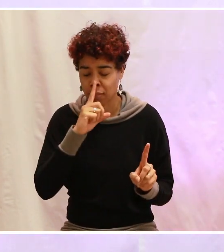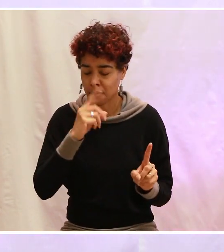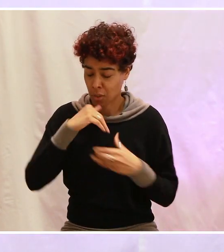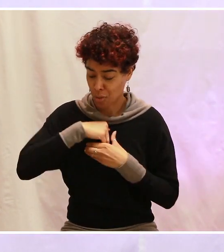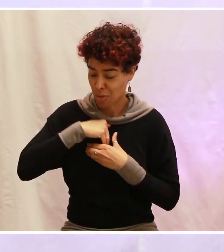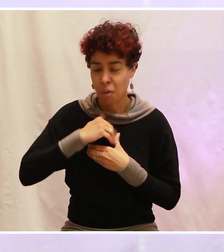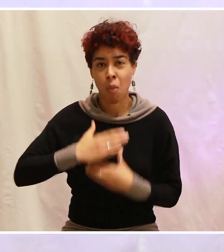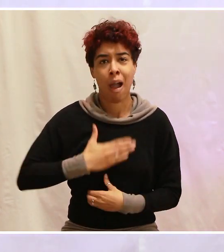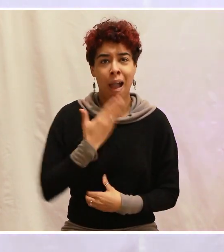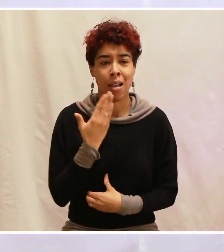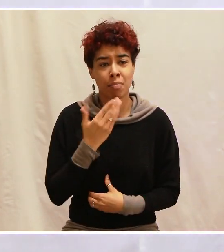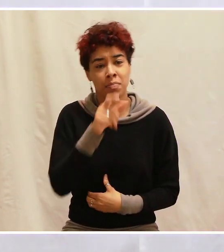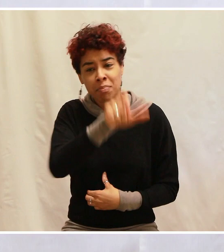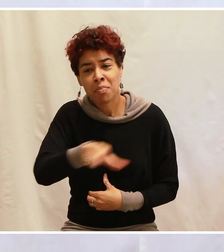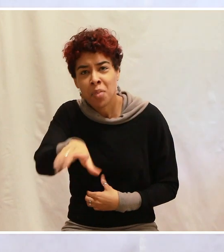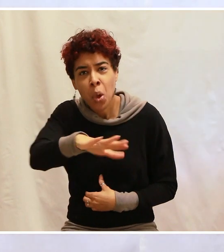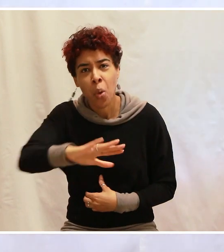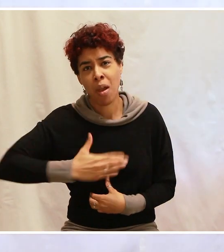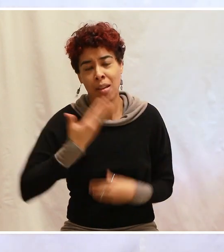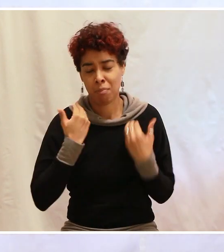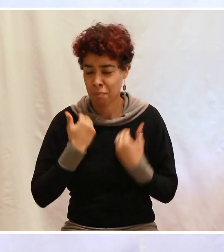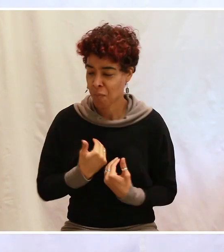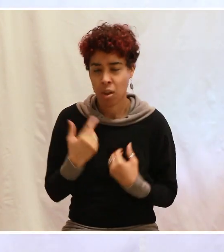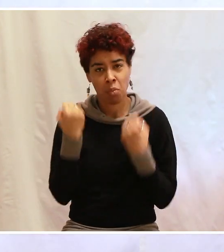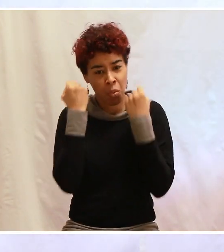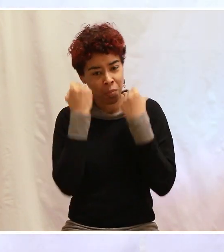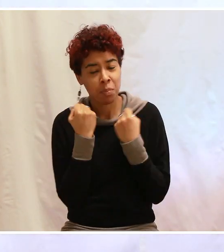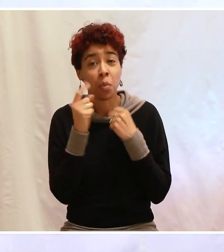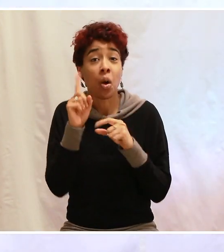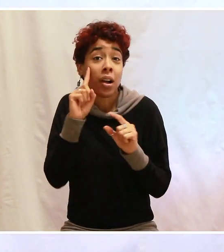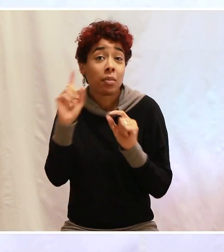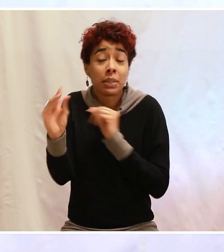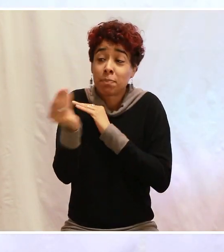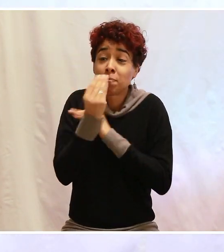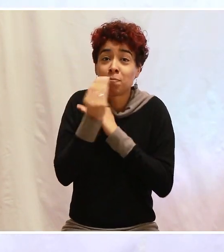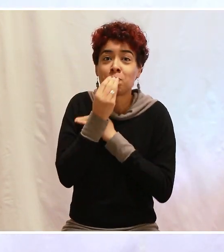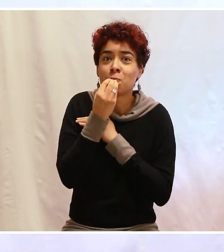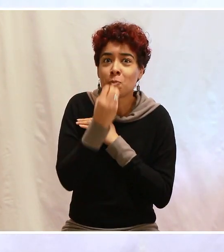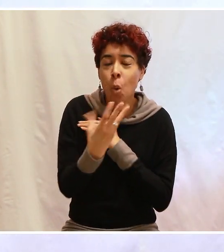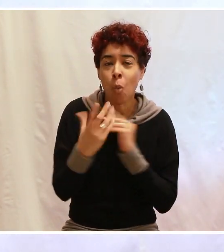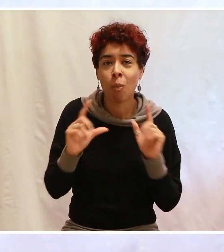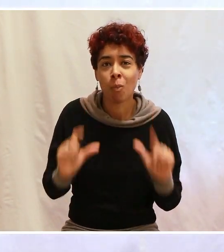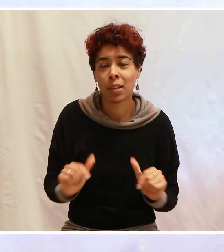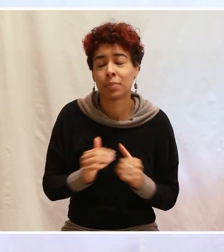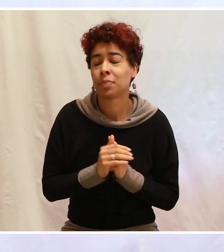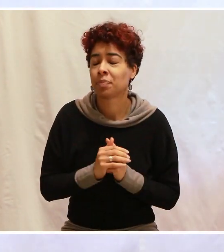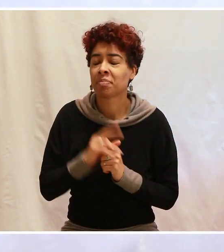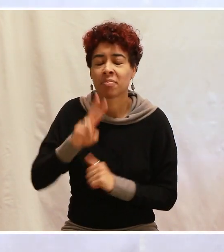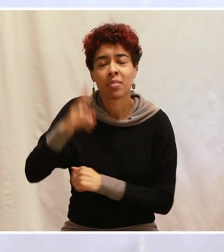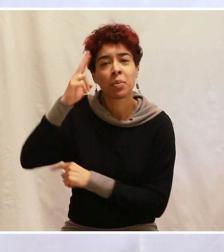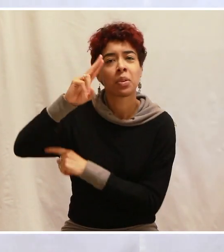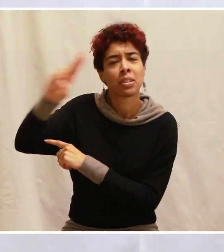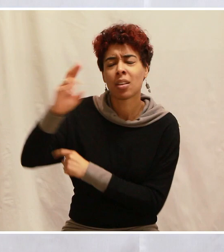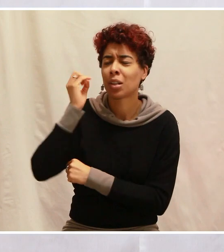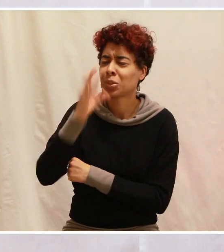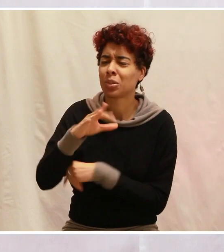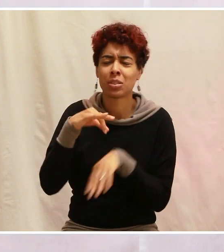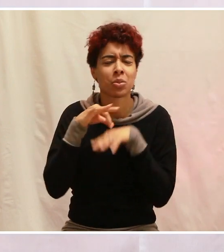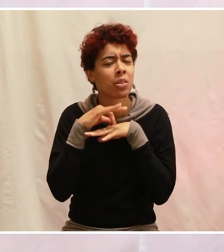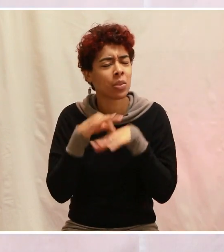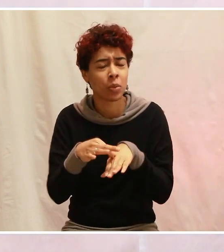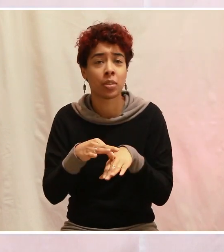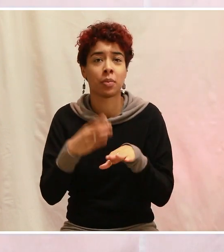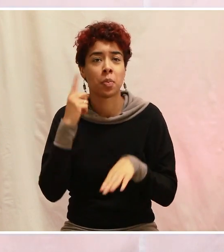aimés et entourés, donc ils prennent de l'assurance, ils ont de bons nutriments. Et vraiment, eh bien, que le Seigneur nous conduise jour après jour